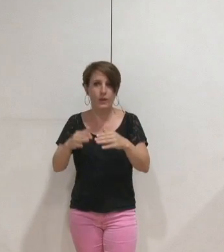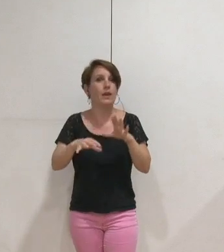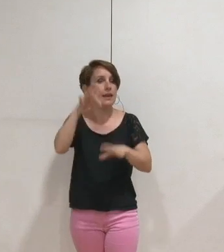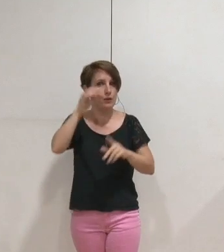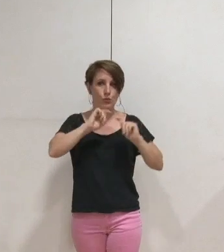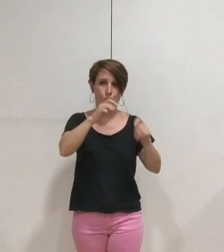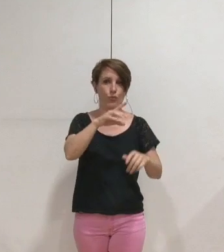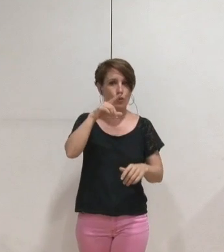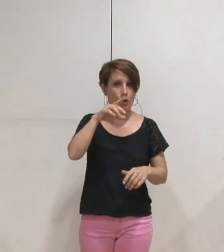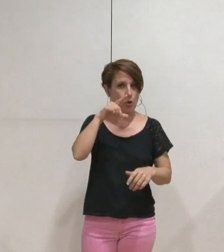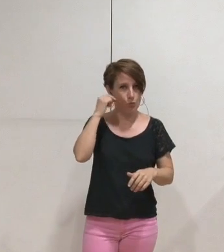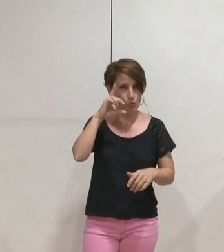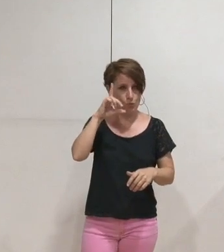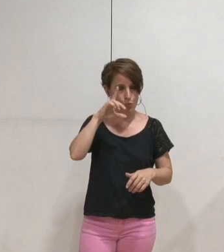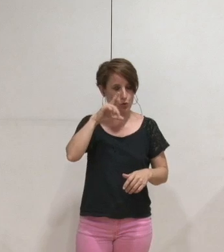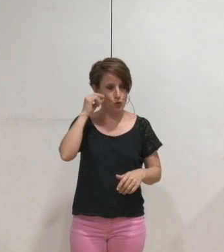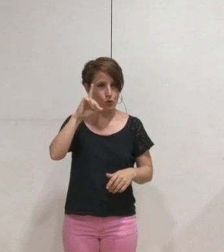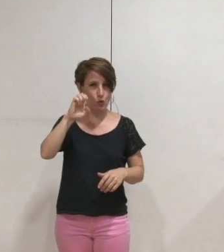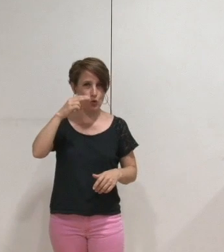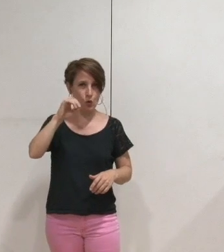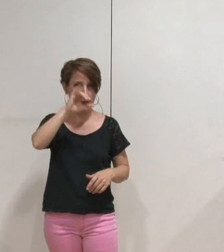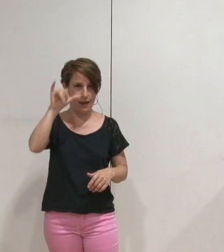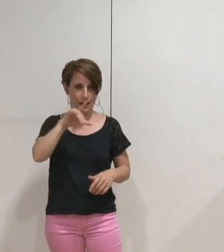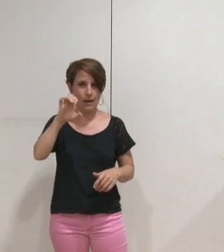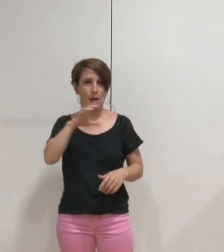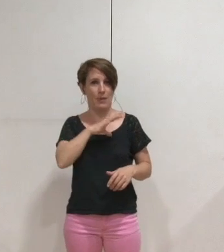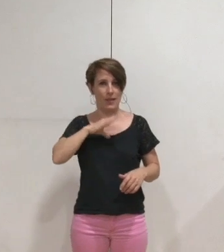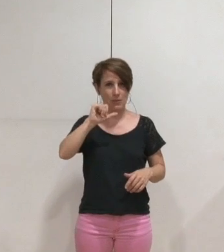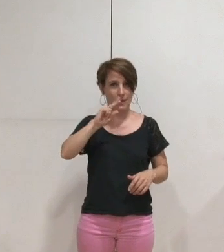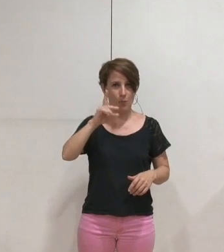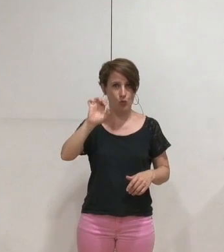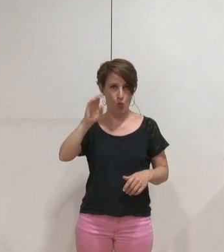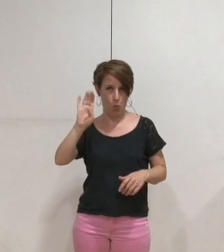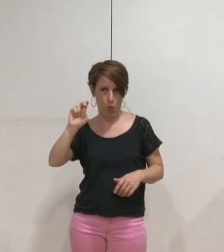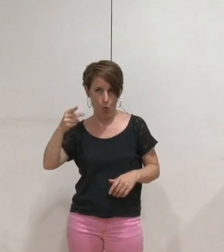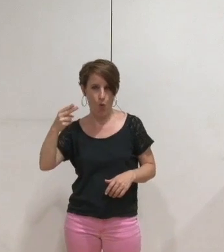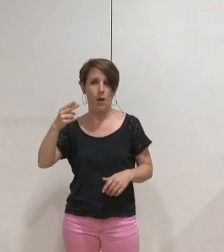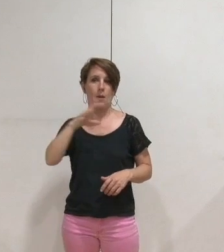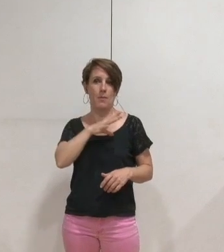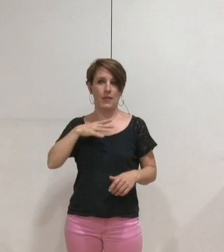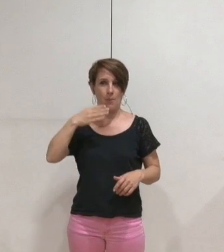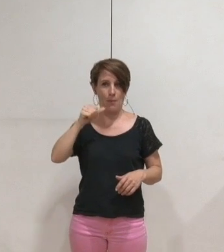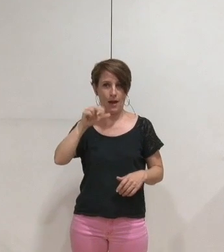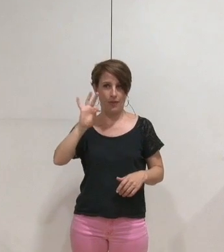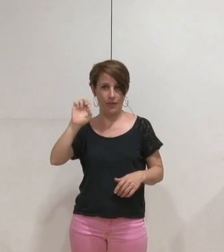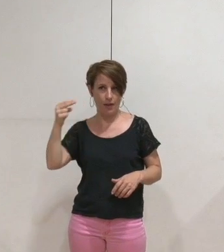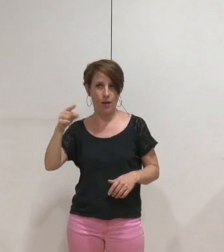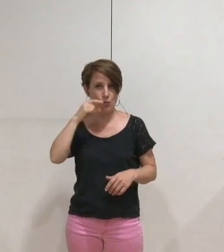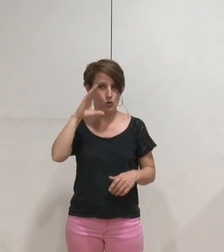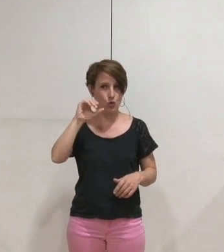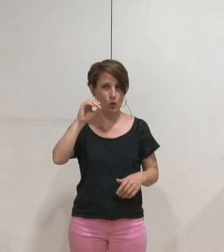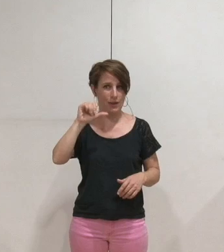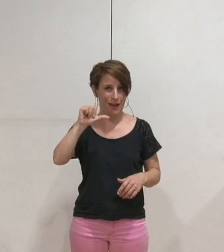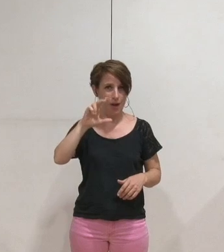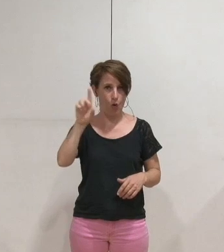capde pont Emmanuel carose Mondane Jaa Bernard Macré ellisa Martin Lionel